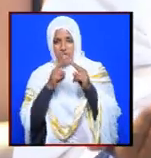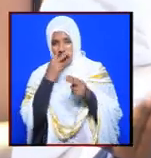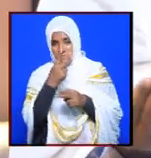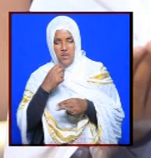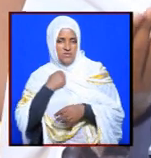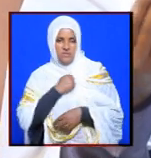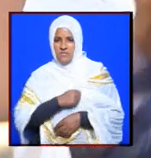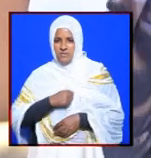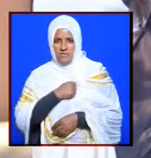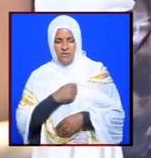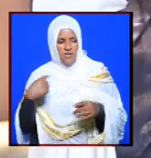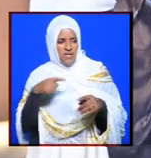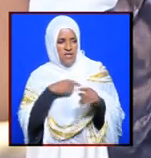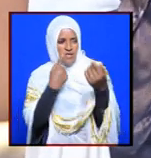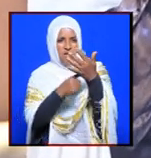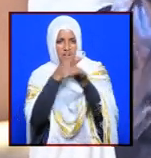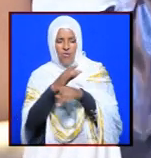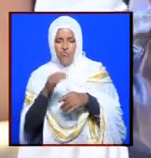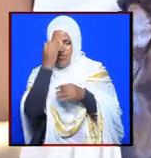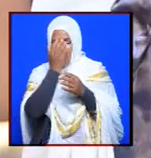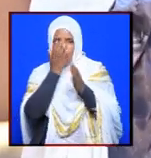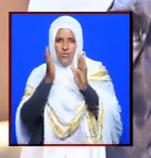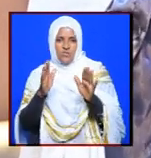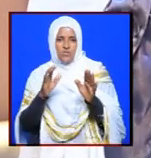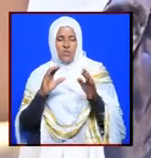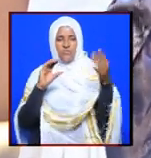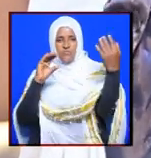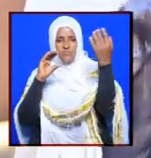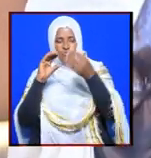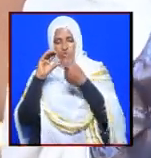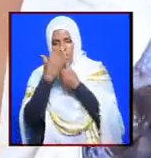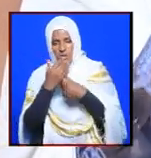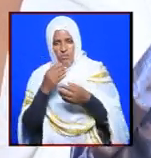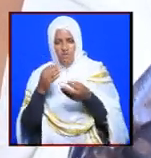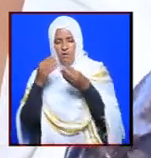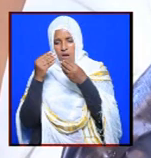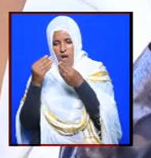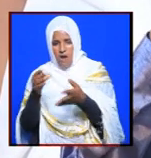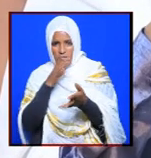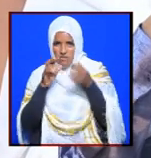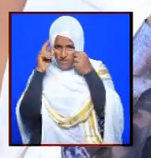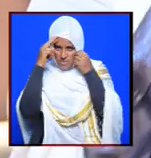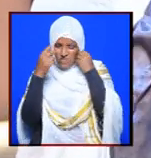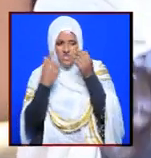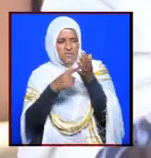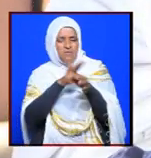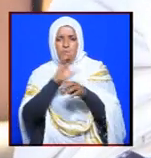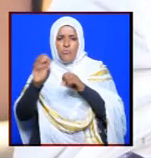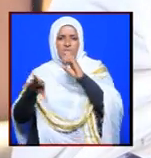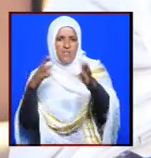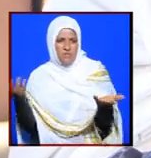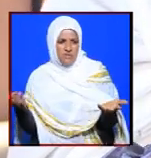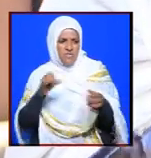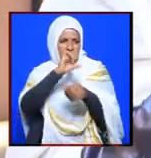በጣም የሚያሳዝን ነው። እኛ ጋር ያለው ለዛውን ያላጣው ኦርቶዶክሳዊ መንፈስ ስላላጣ ነው። እና እንዲህ